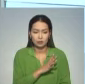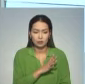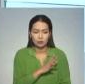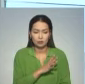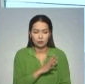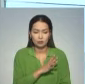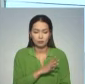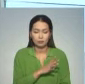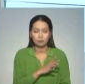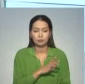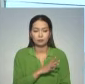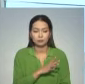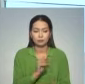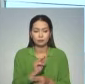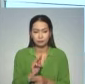болды.